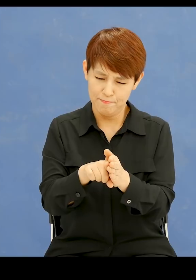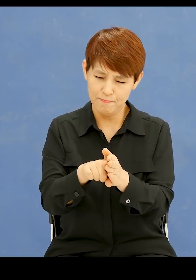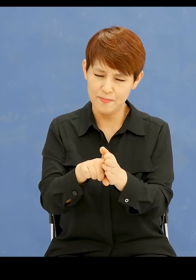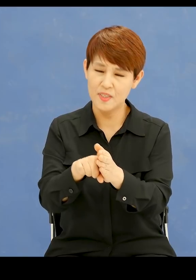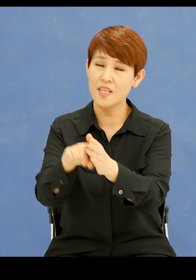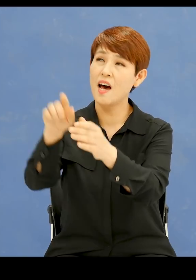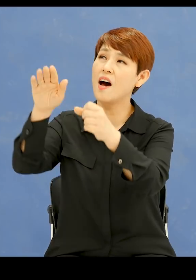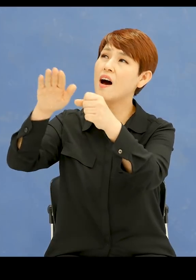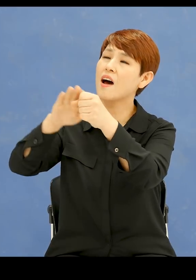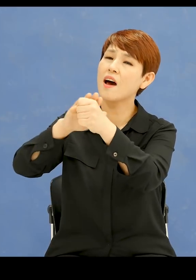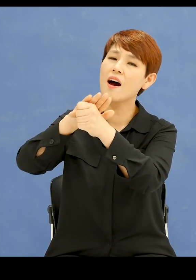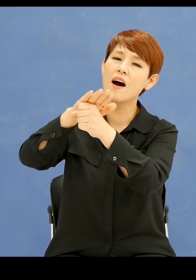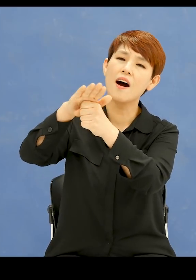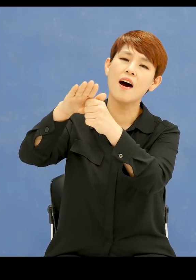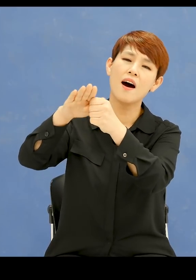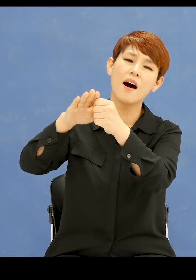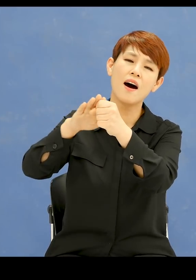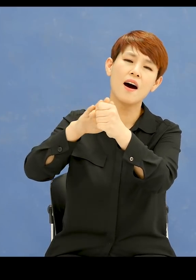성실하신 그